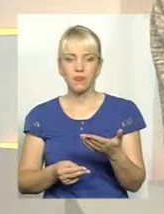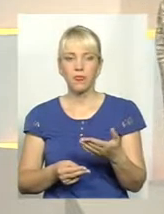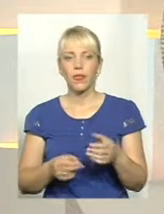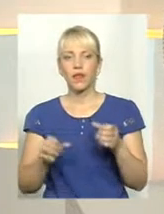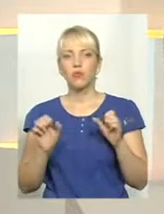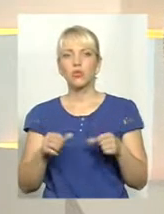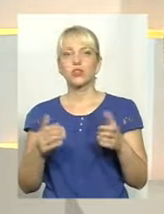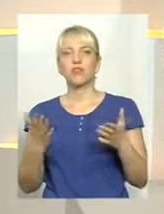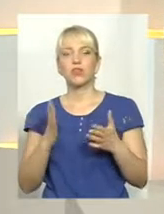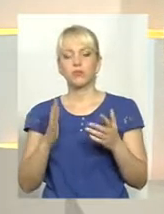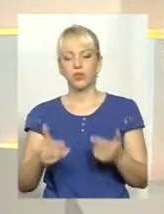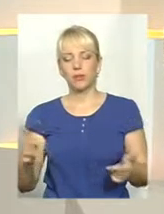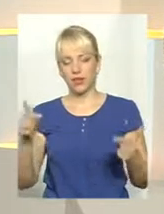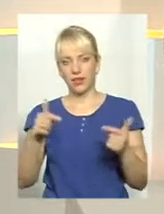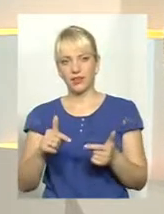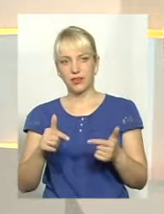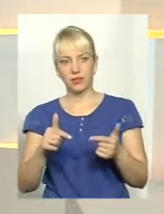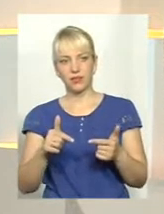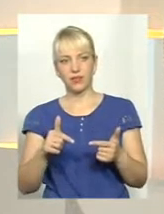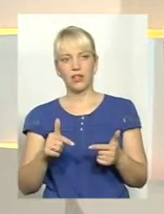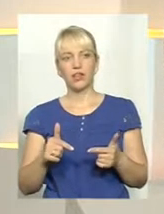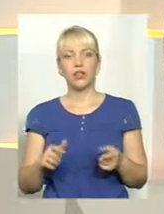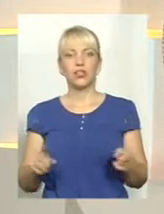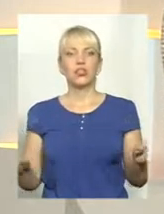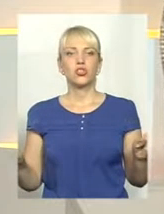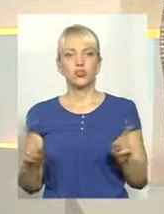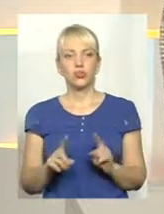оцей бренд, як цілісна, унікальна система,